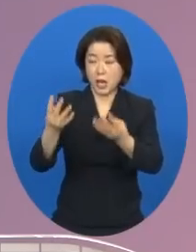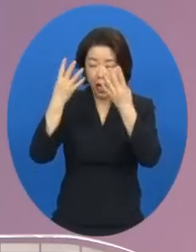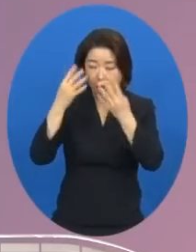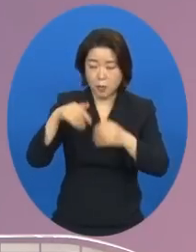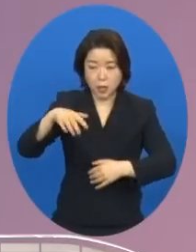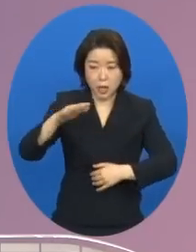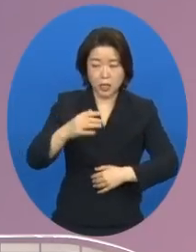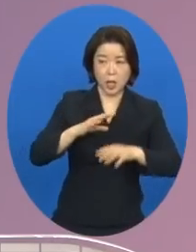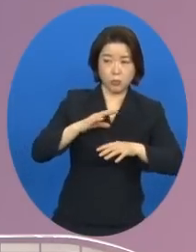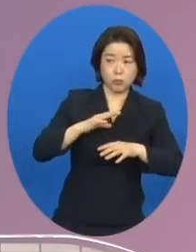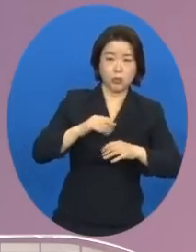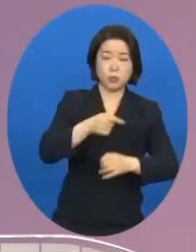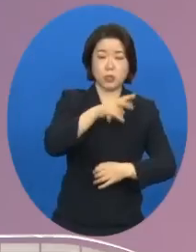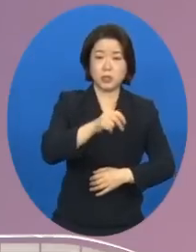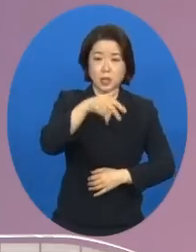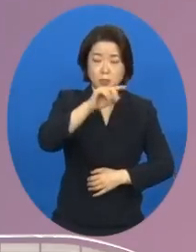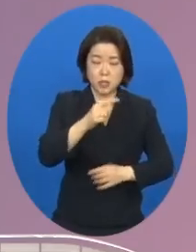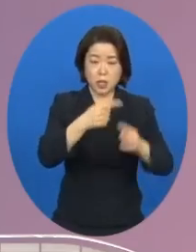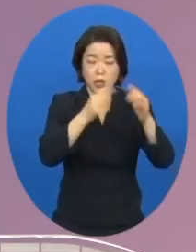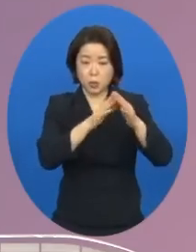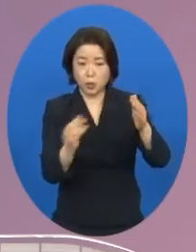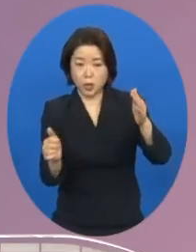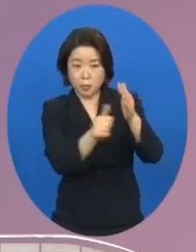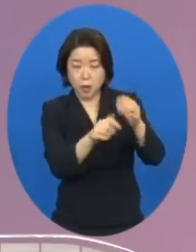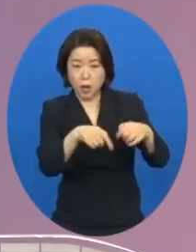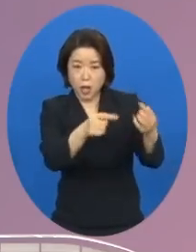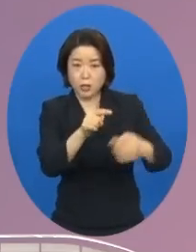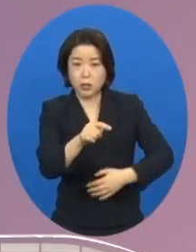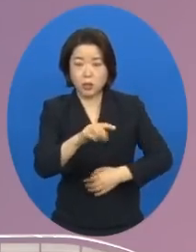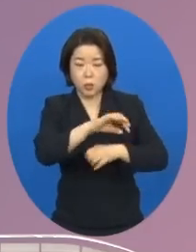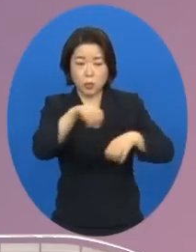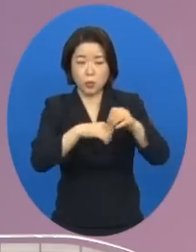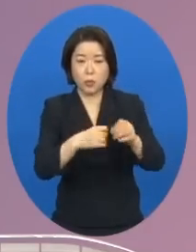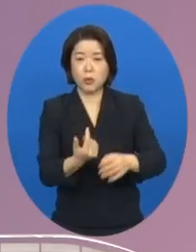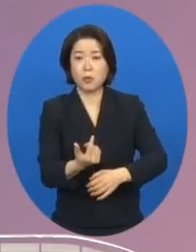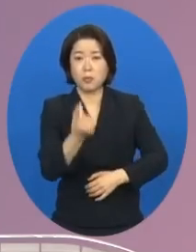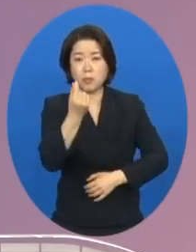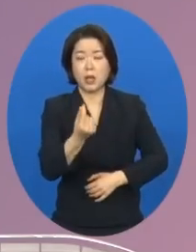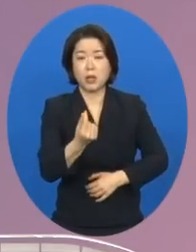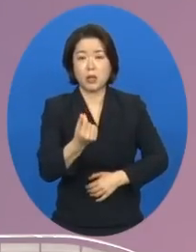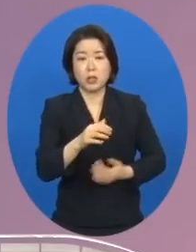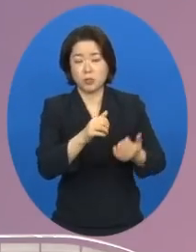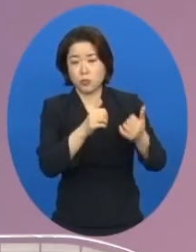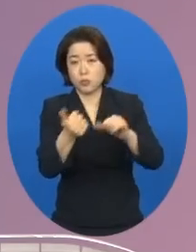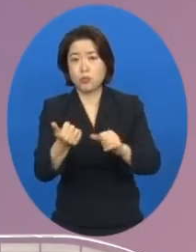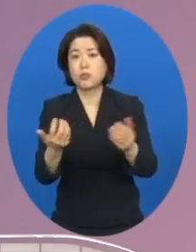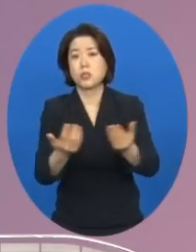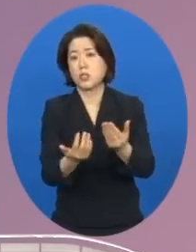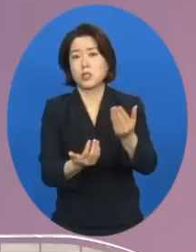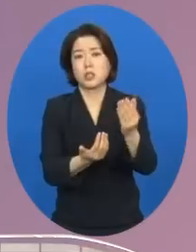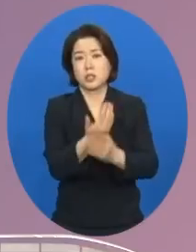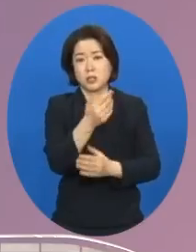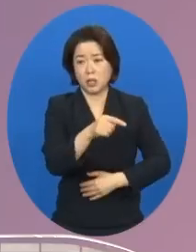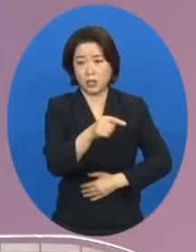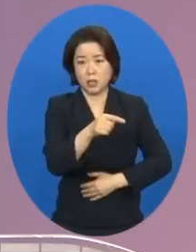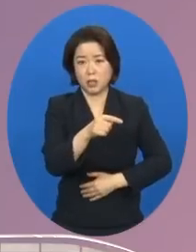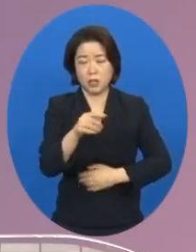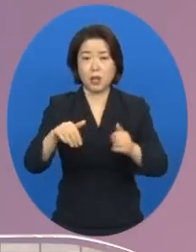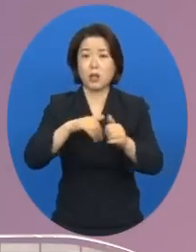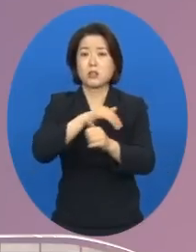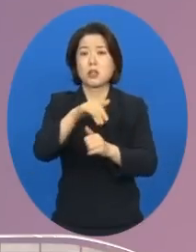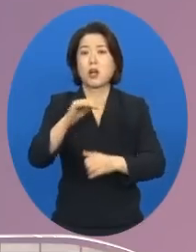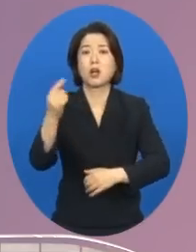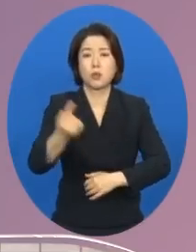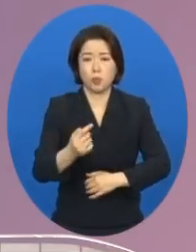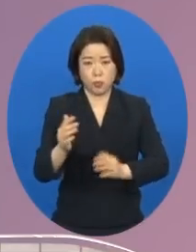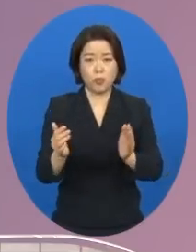무서워서 삼자교회에 들어갔던 목사님들은 오히려 일찍 생명을 잃어버리는 일이 기가 막힌 현실이